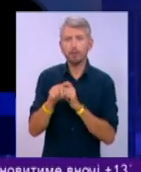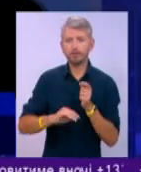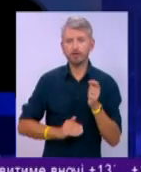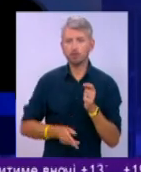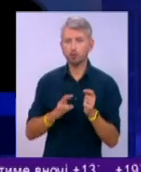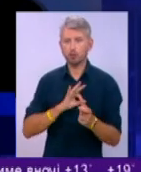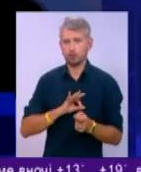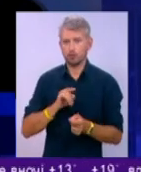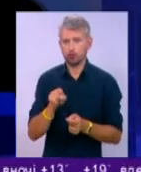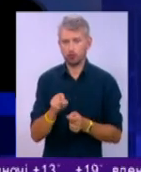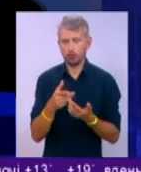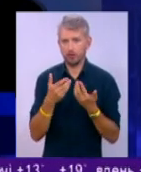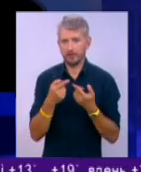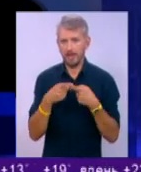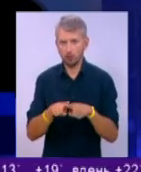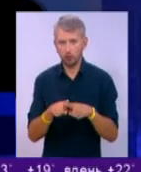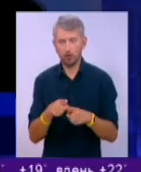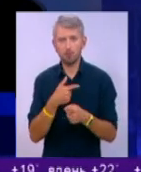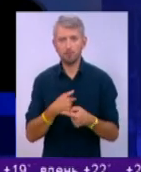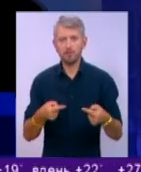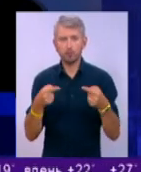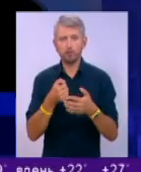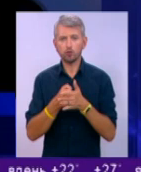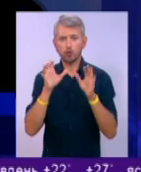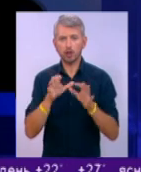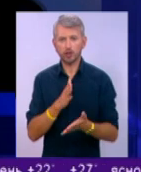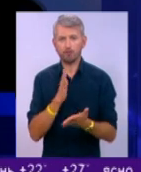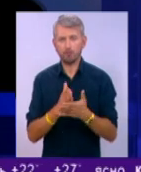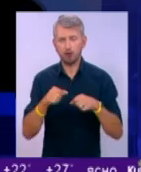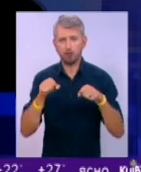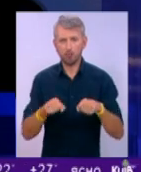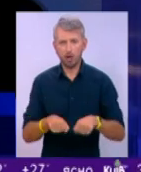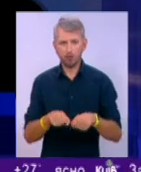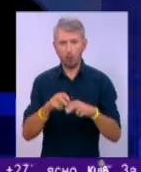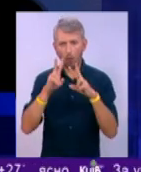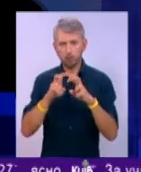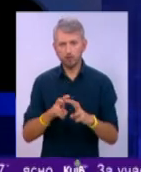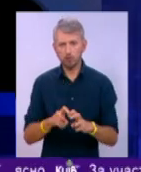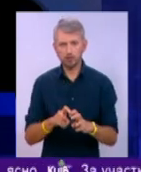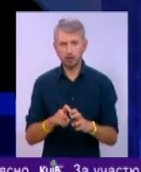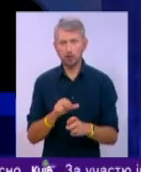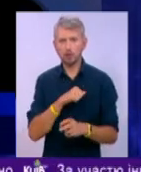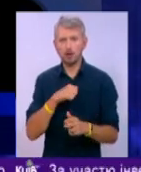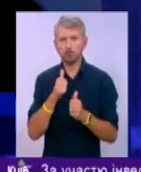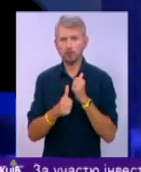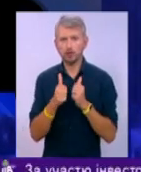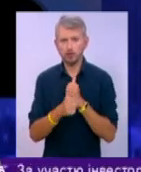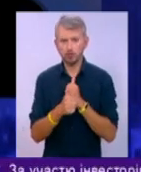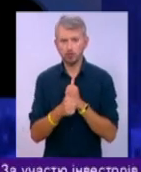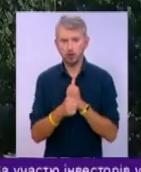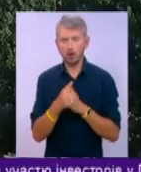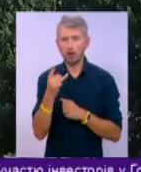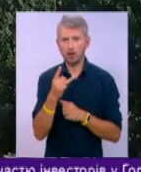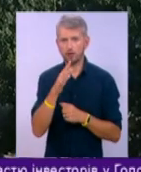атракціонну техніку. І ми їх, відповідно до законодавства, маємо право обстежувати найчастіше одразу на 5